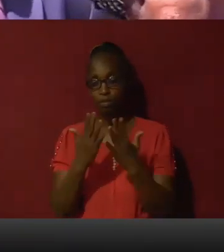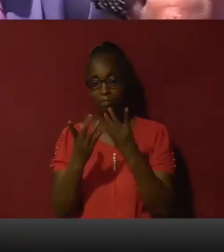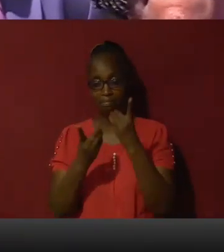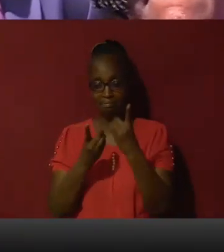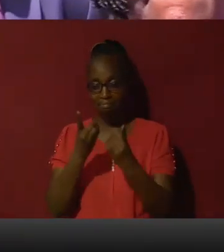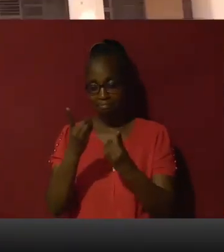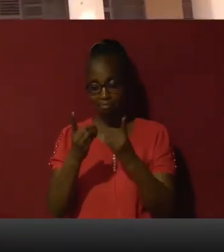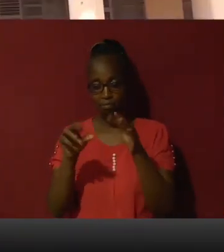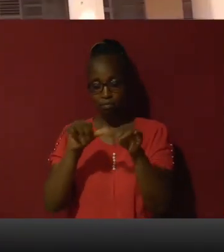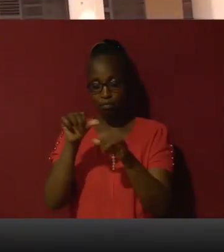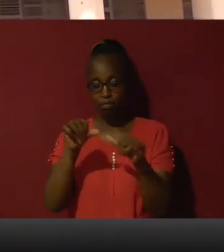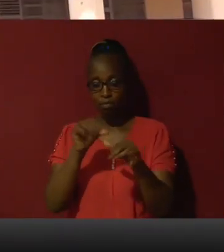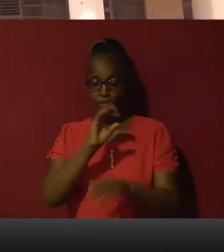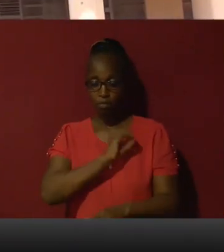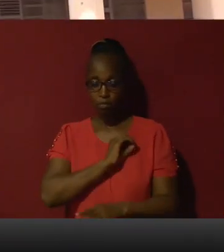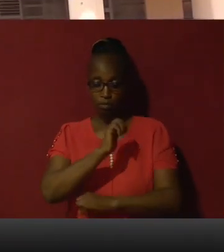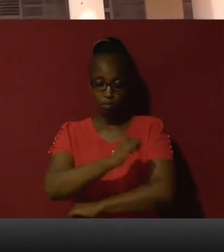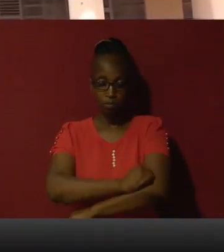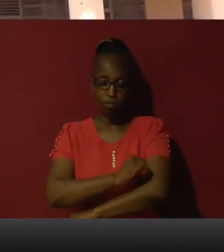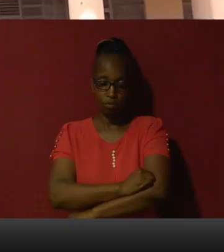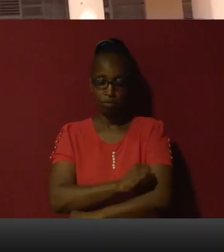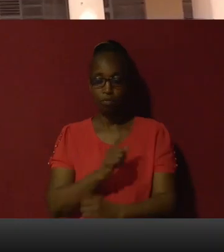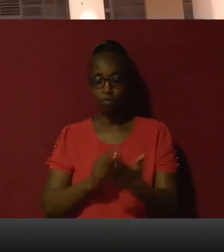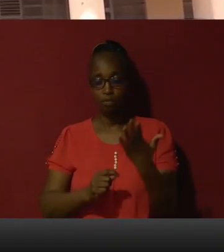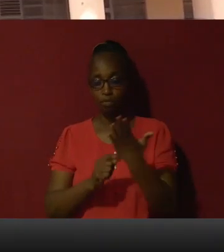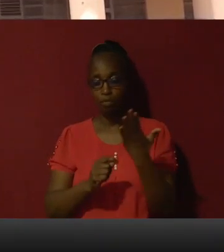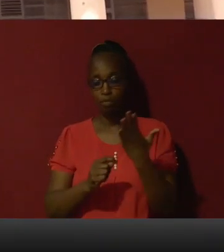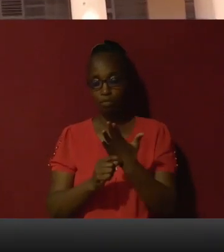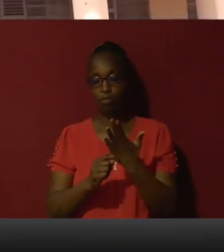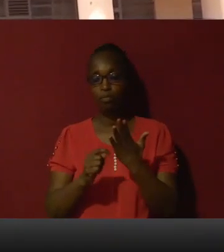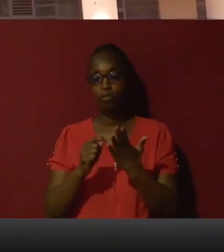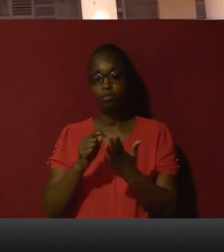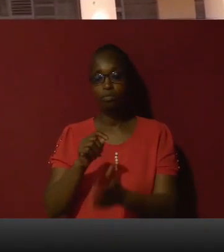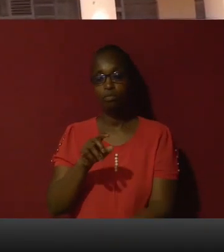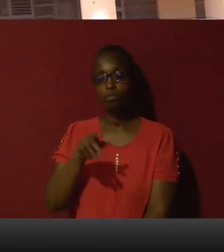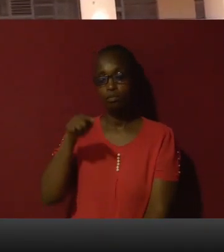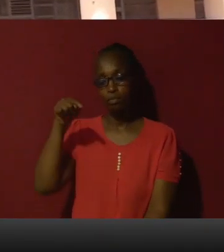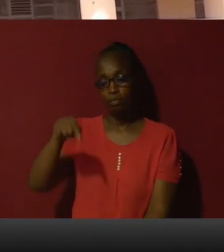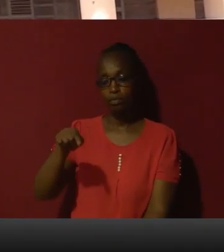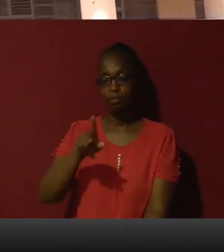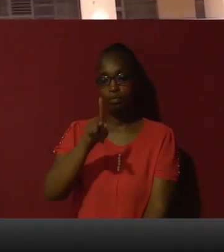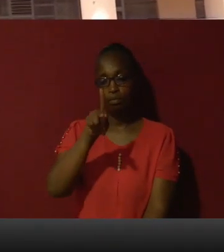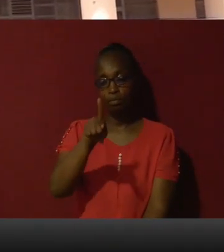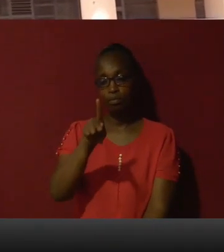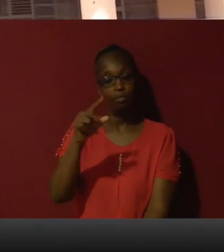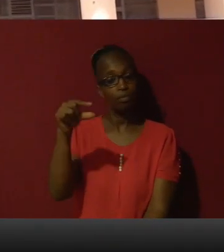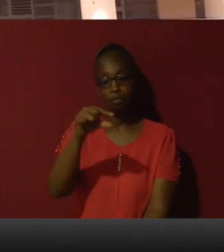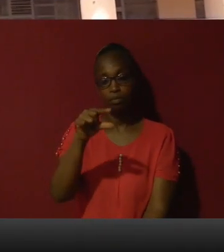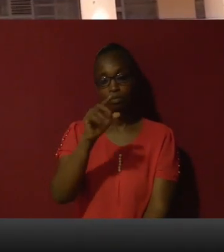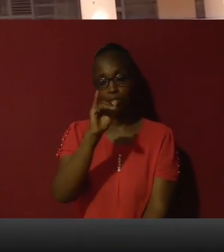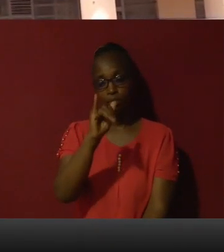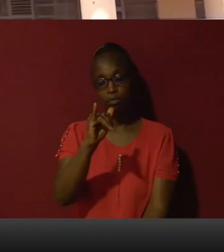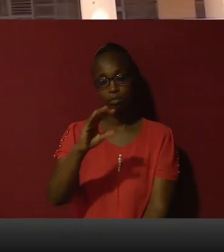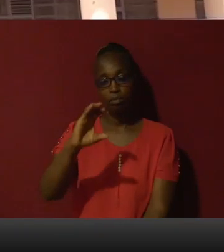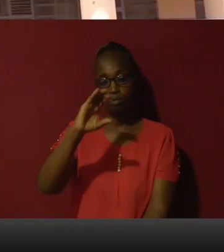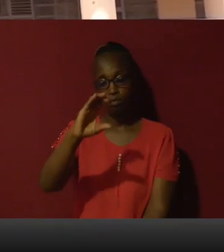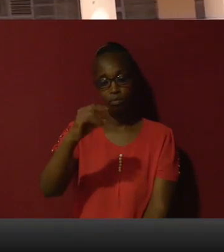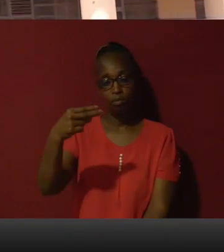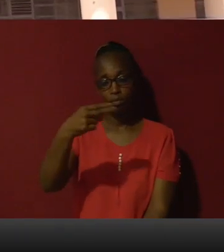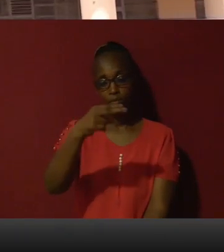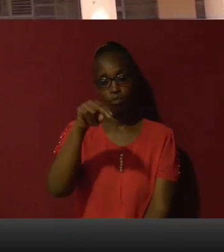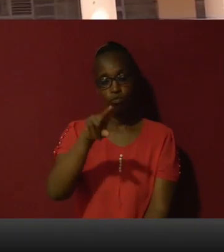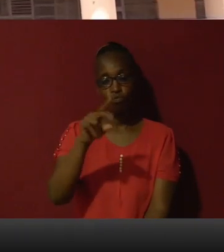tukiwa tunaongelea juu ya shule yetu ya technical ya Gichugu, na tumeongea vile tu